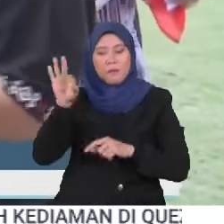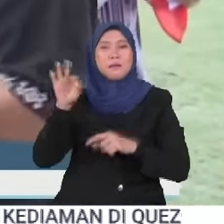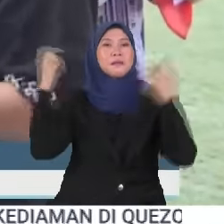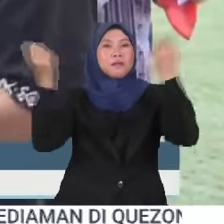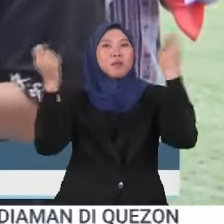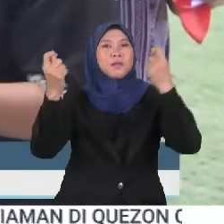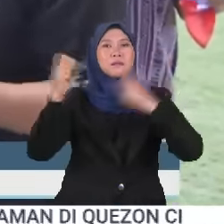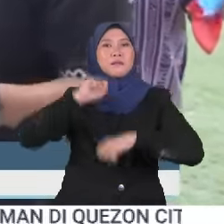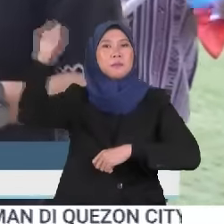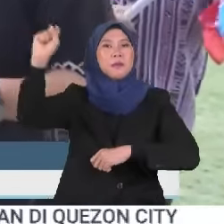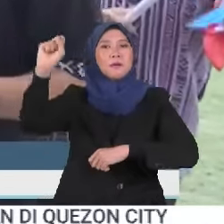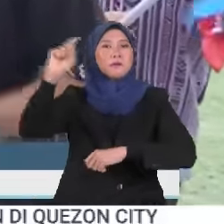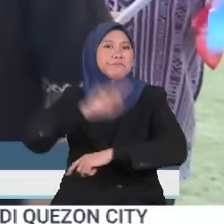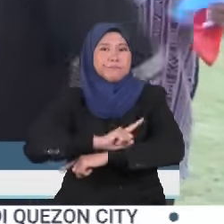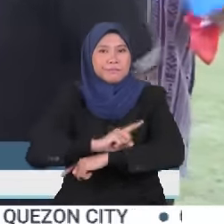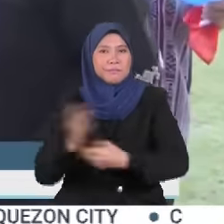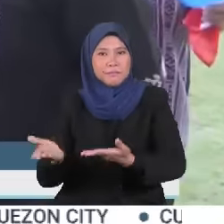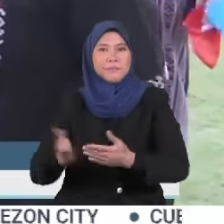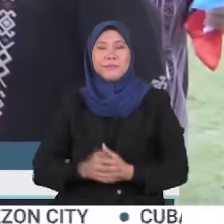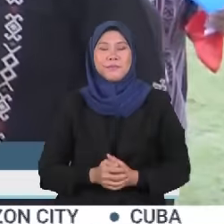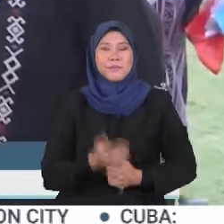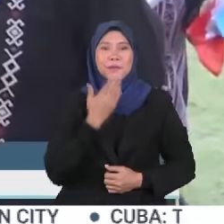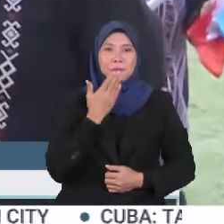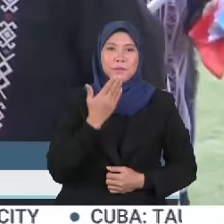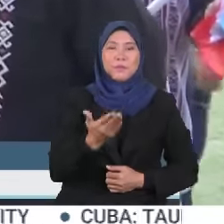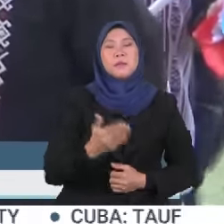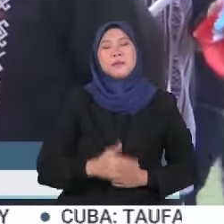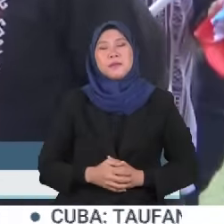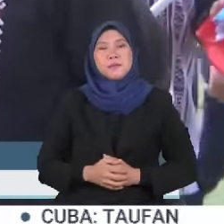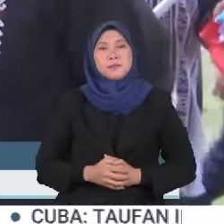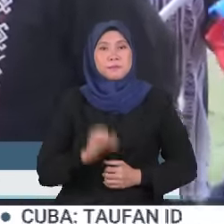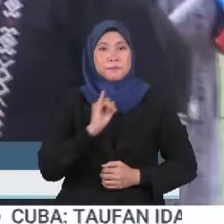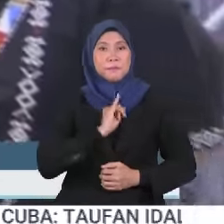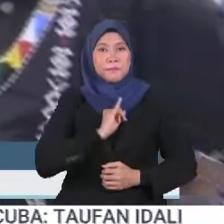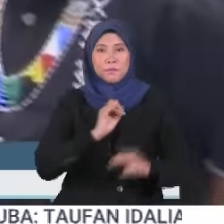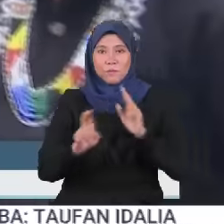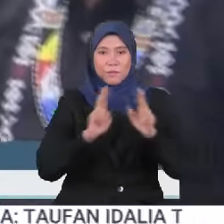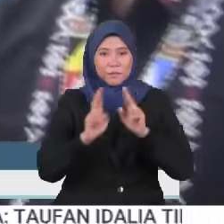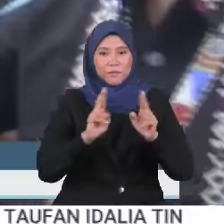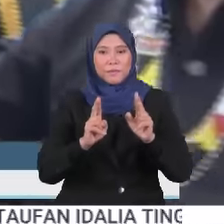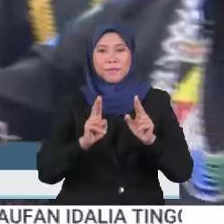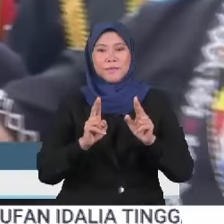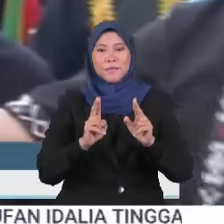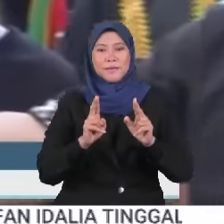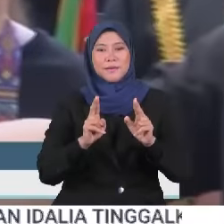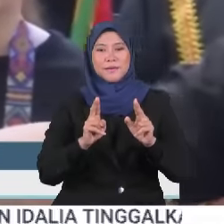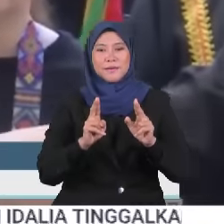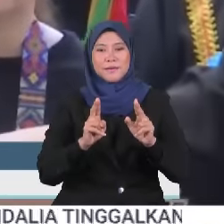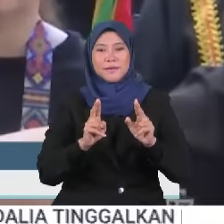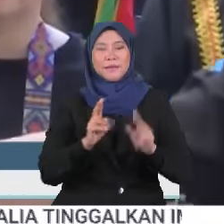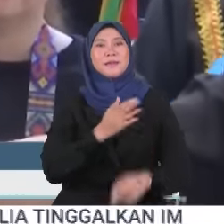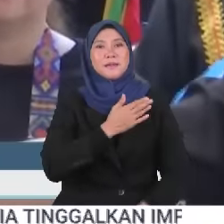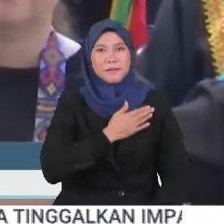sambutan sebagai Terima kasih pertama sekali ya Saya ingin mengucapkan salam